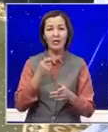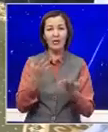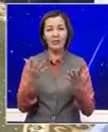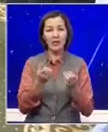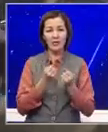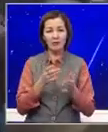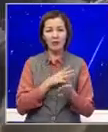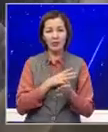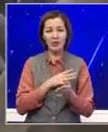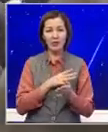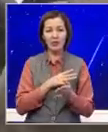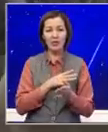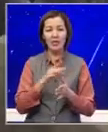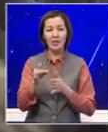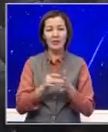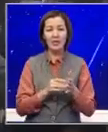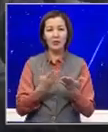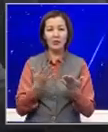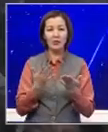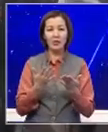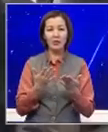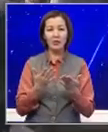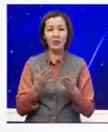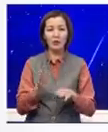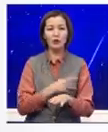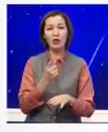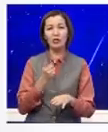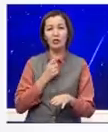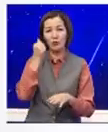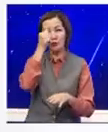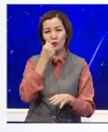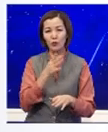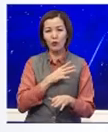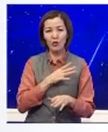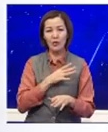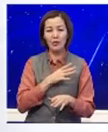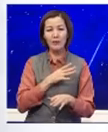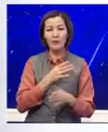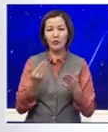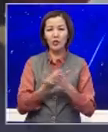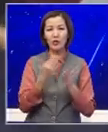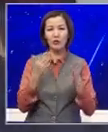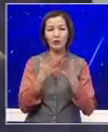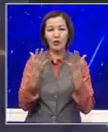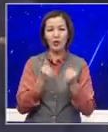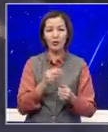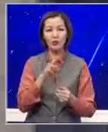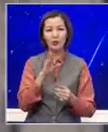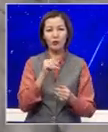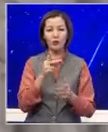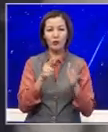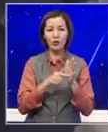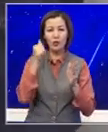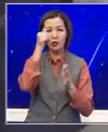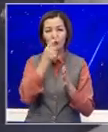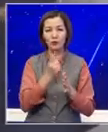әкетіп жатыр. Уыстарына қысып-қысып қояды. Оңай ма? Көп жыл кезекте тұрып, әрең жетті. Бірі Тұрдыгүл Сыдықова, 7 жыл